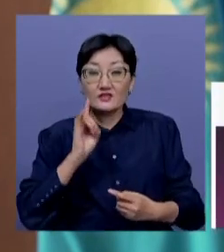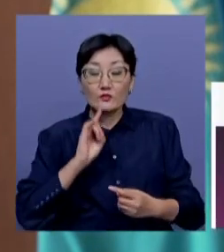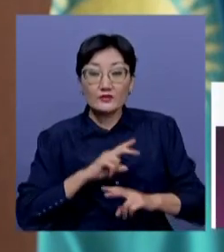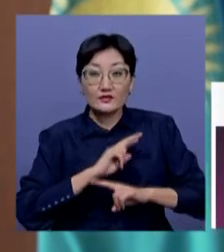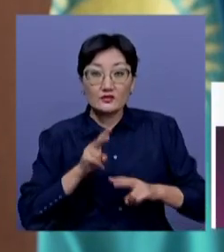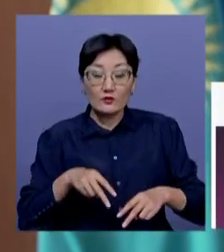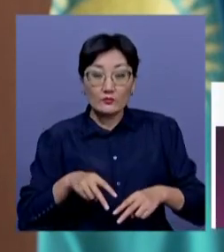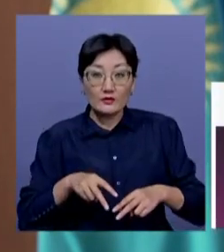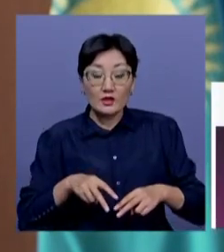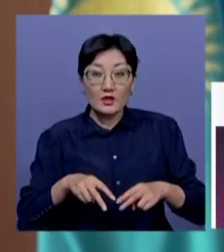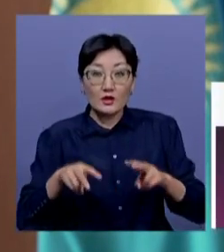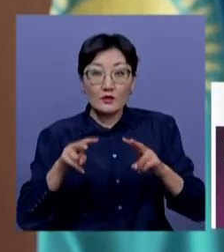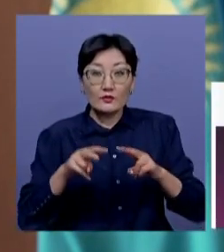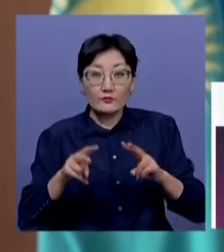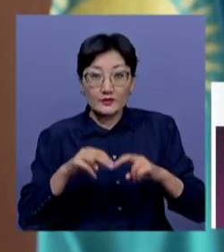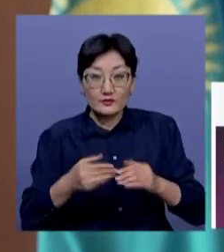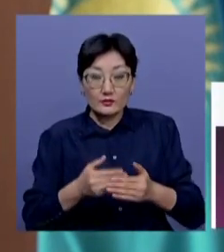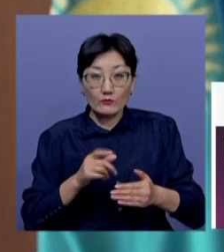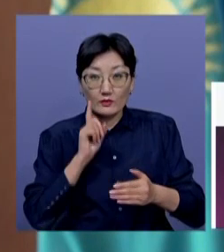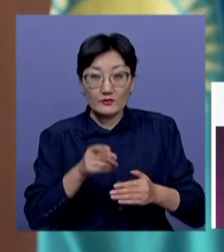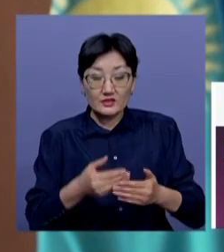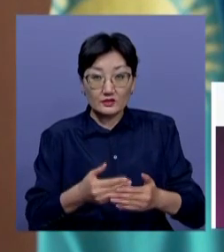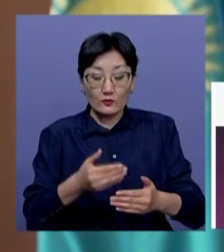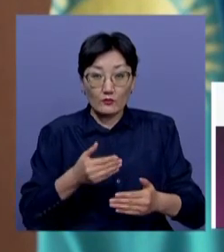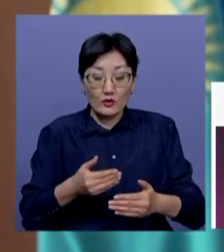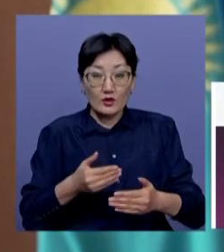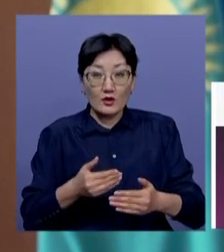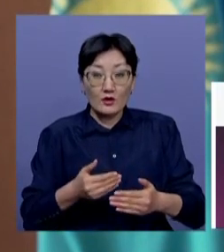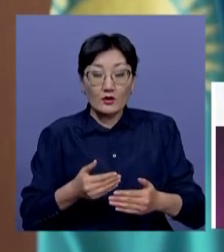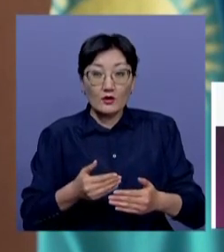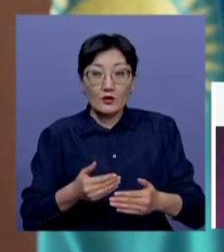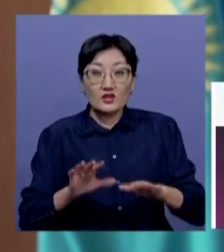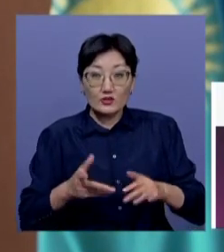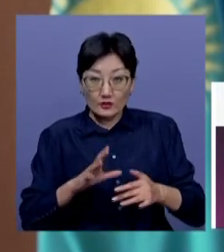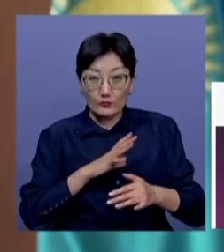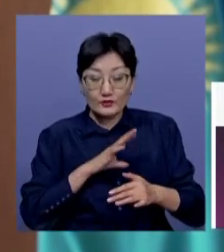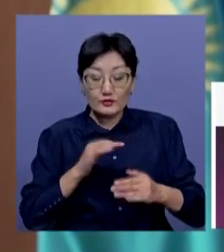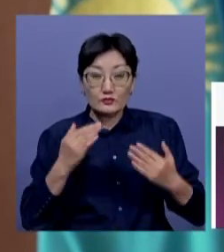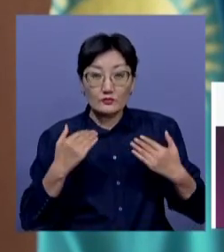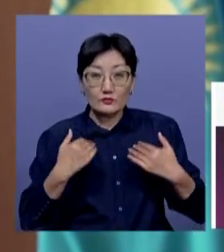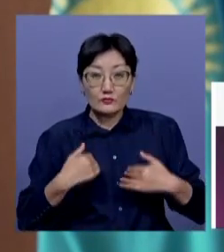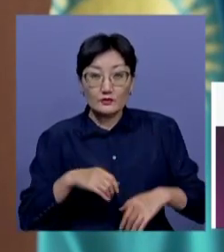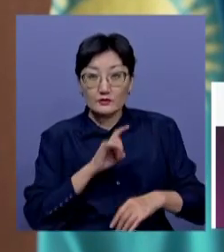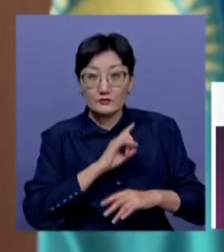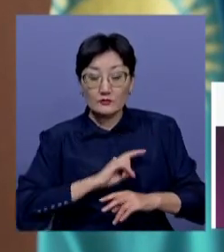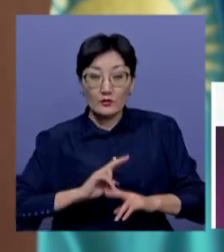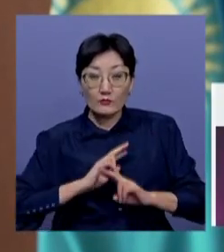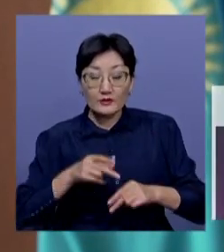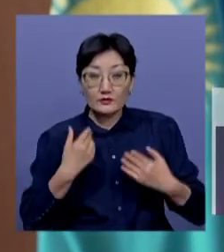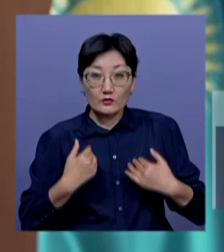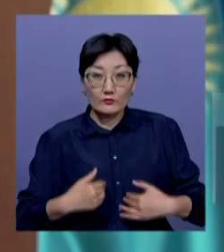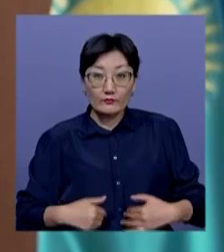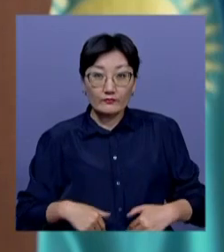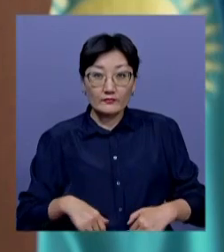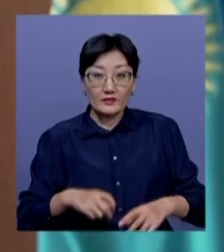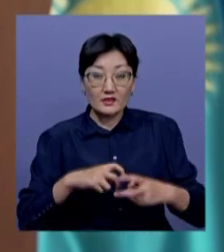өлімі сараптамасына дейін бір жылдан астам уақыттан бұрын орын алған. Мәйіттің сүйек қаңғаларын